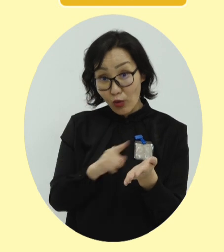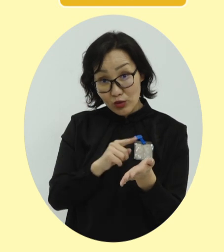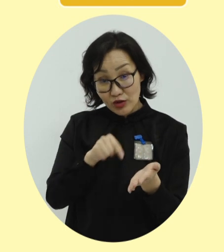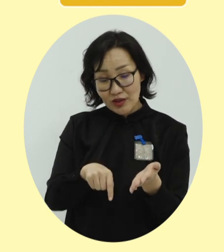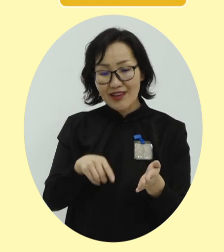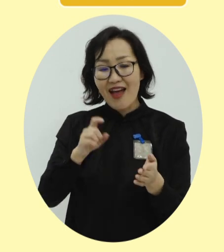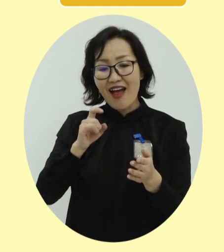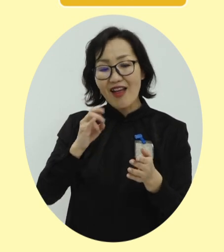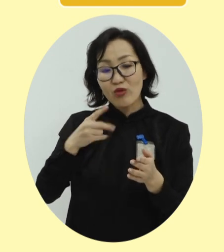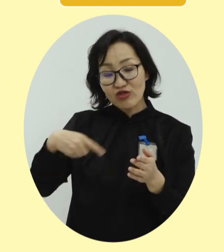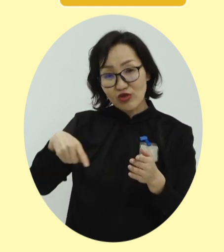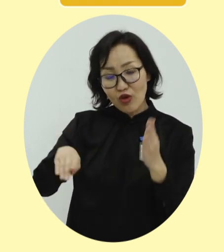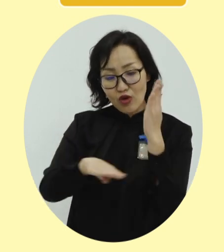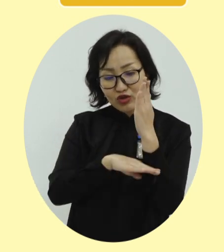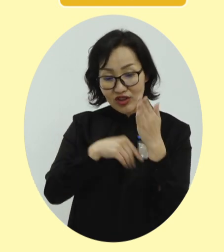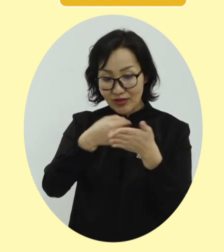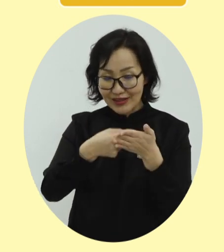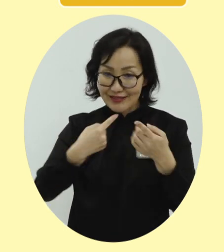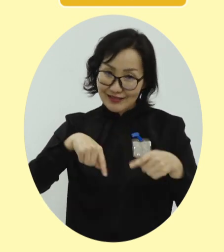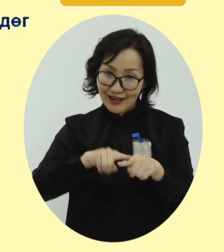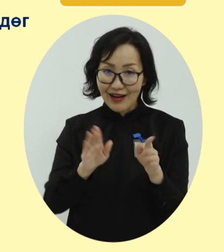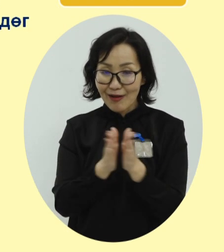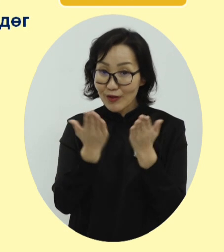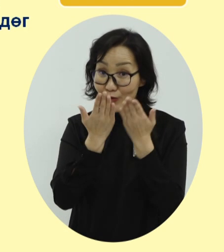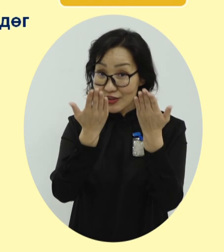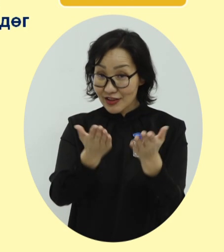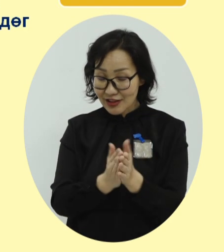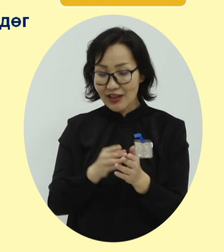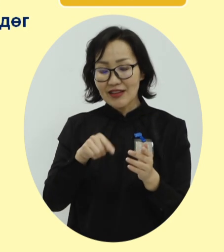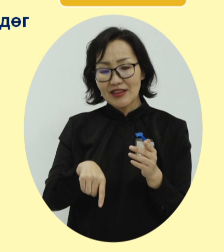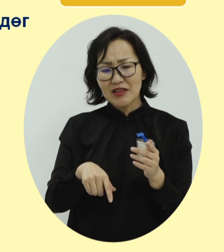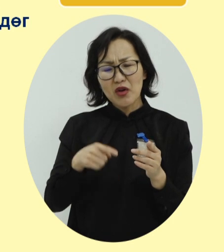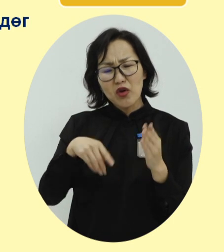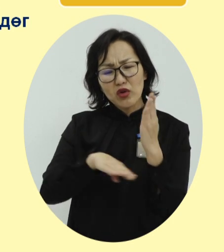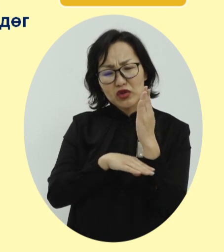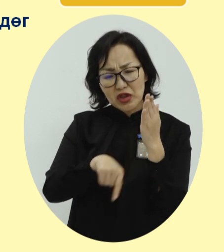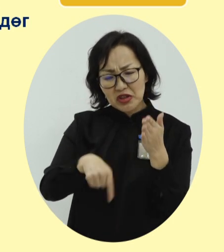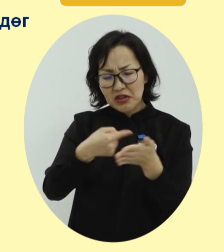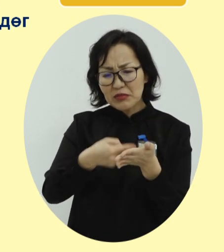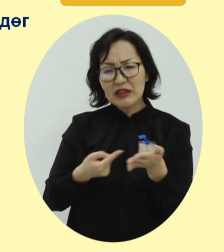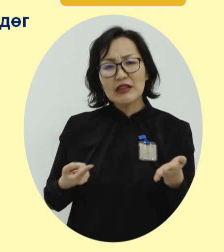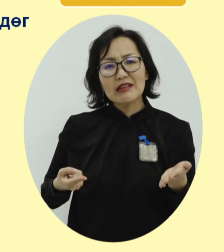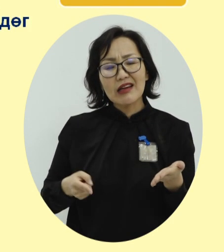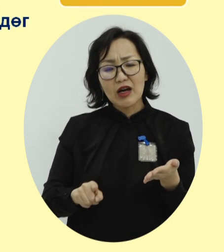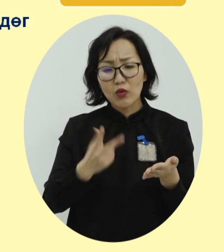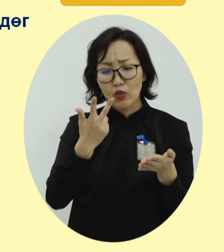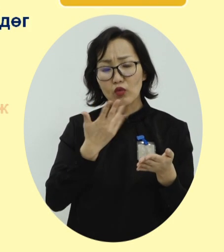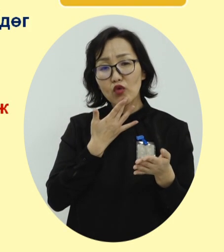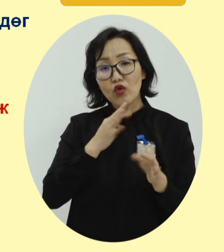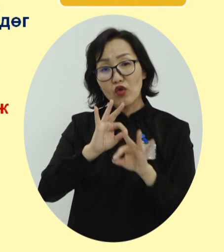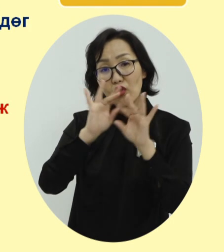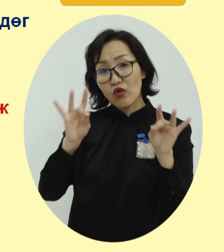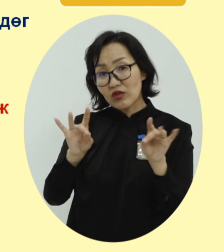өдрийн тэмдэглэлийг дахин хамтдаа харъя. Багш нь өдрийн тэмдэглэлийг яагаад 3 өөр